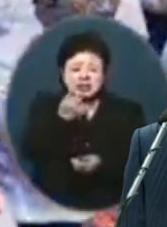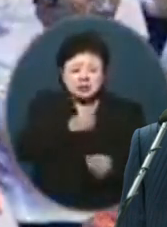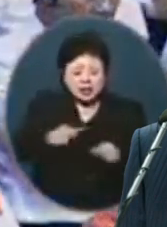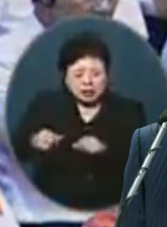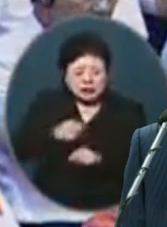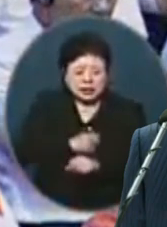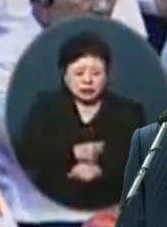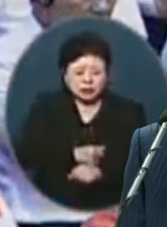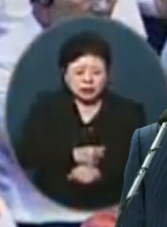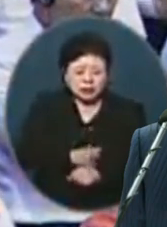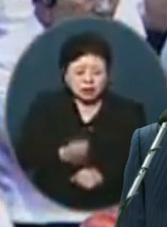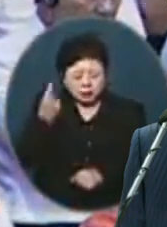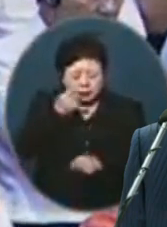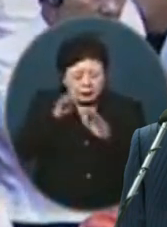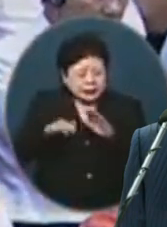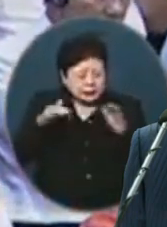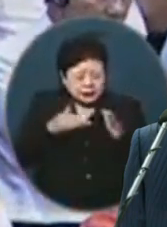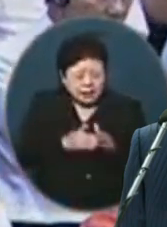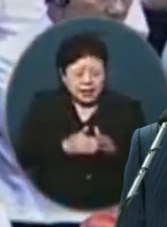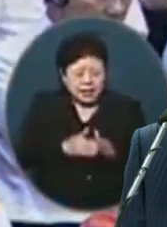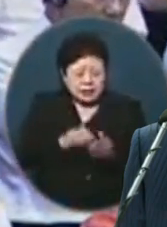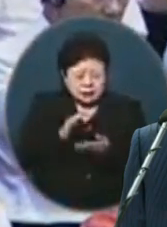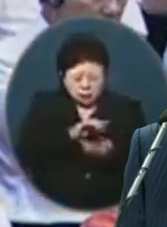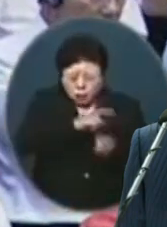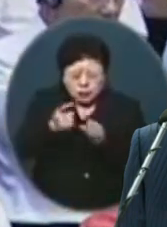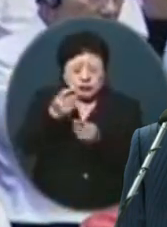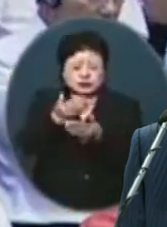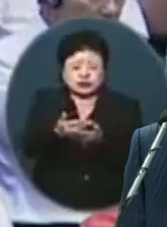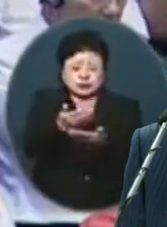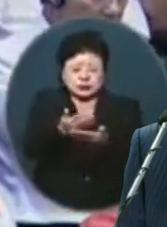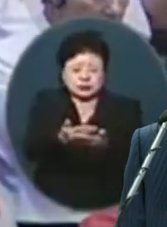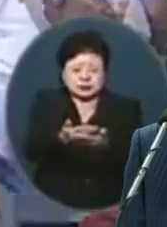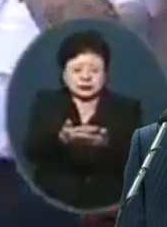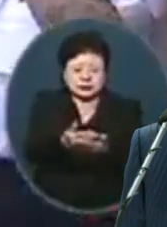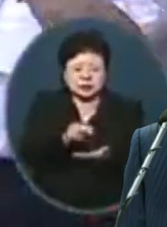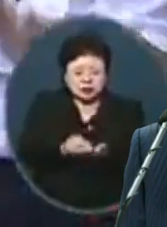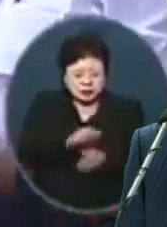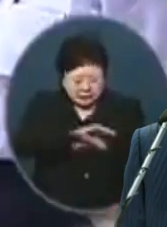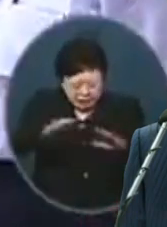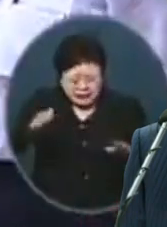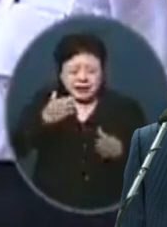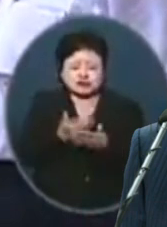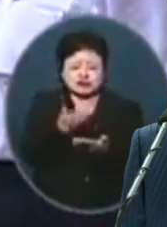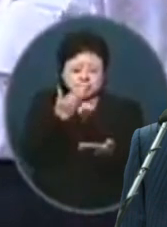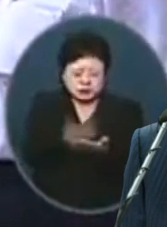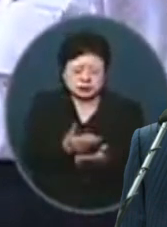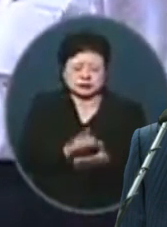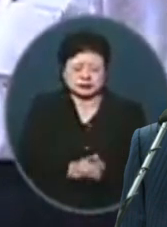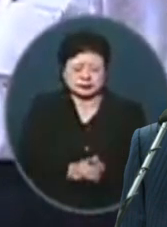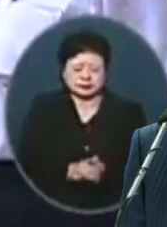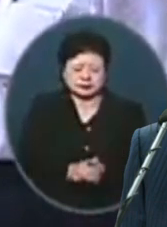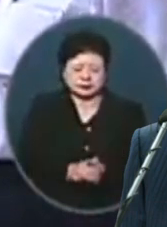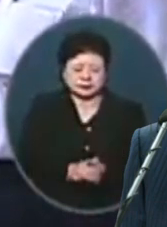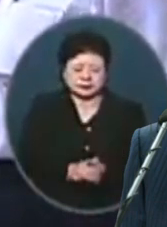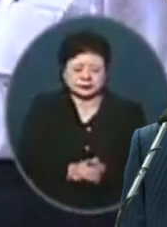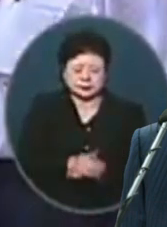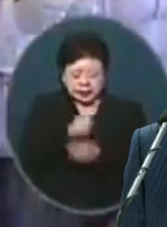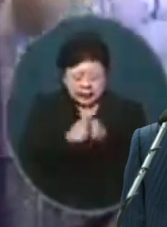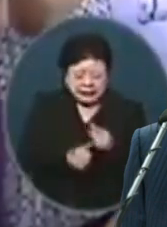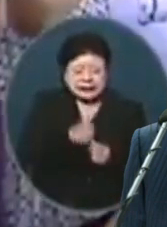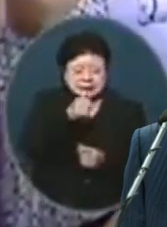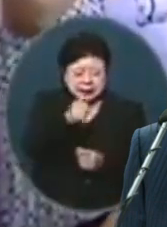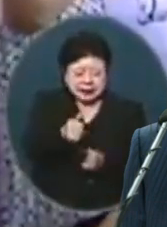역사로 머리끝부터 발끝까지 다 고쳐주시고 문제를 해결하여 주시옵소서.